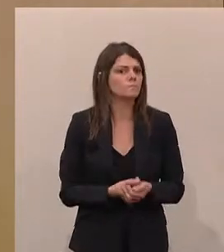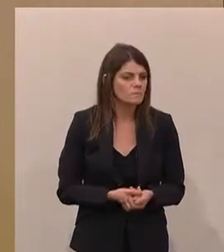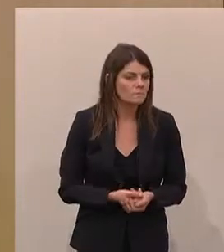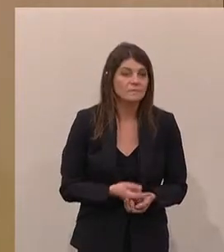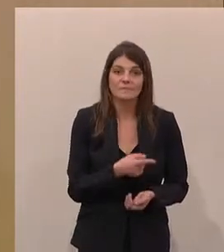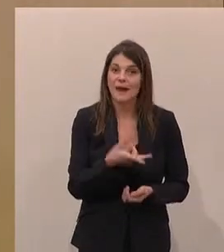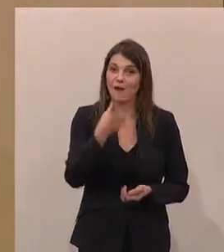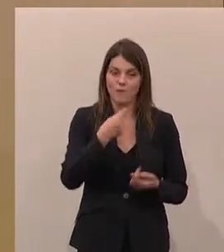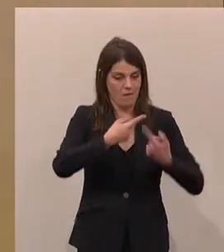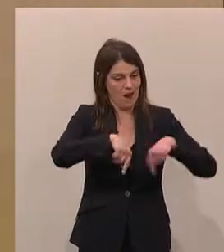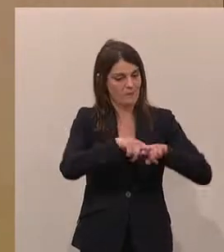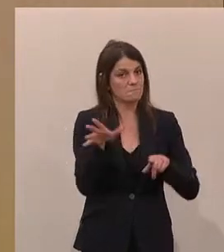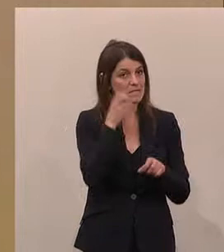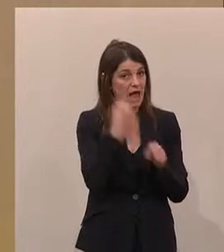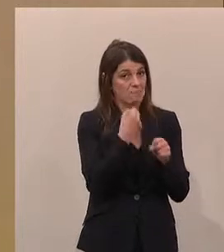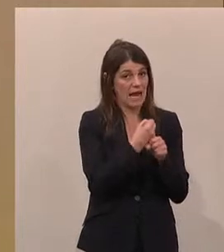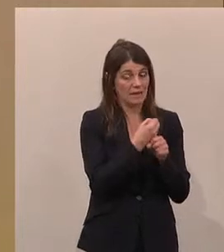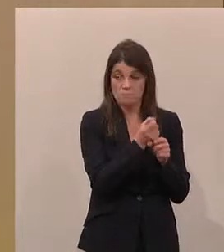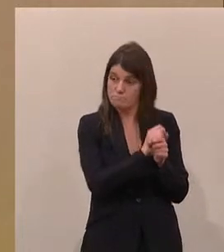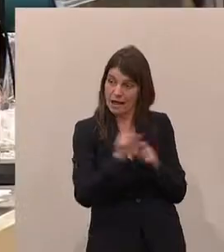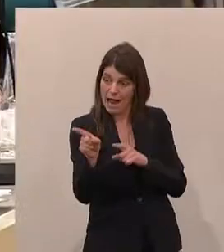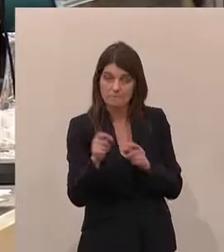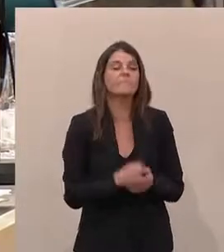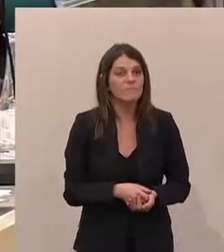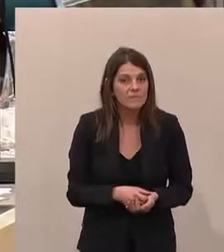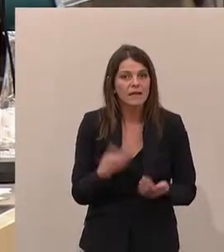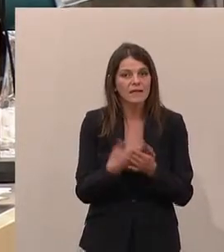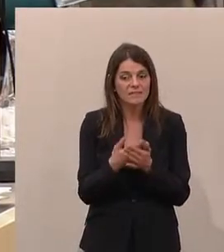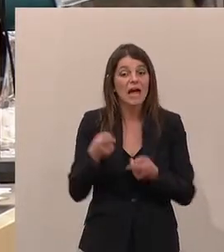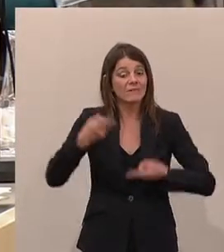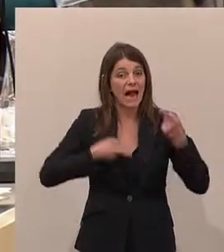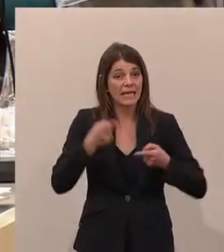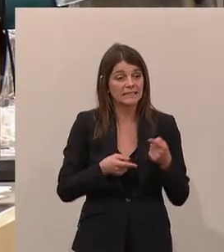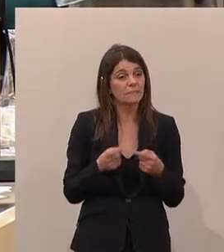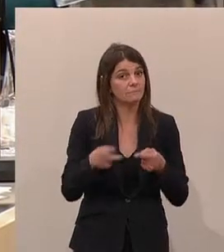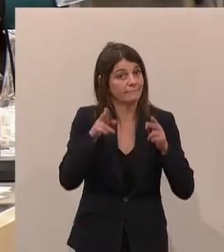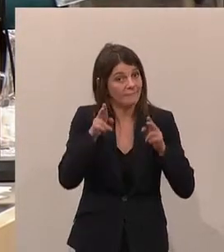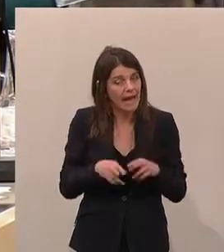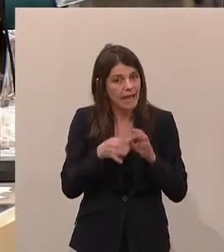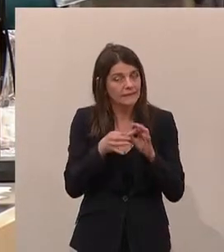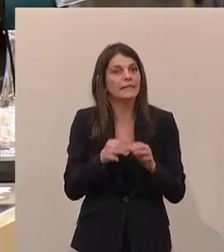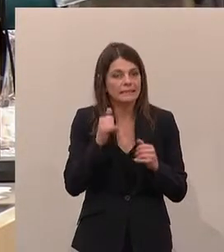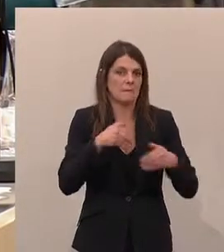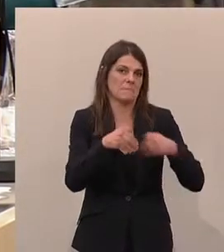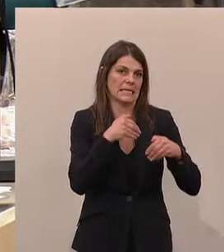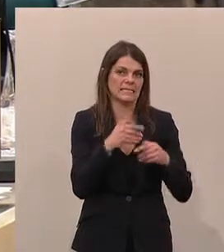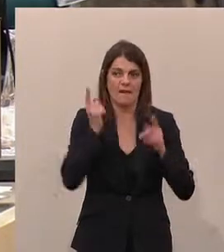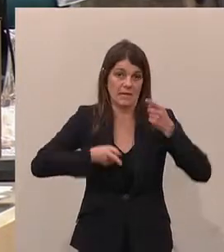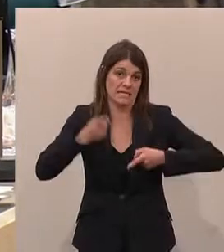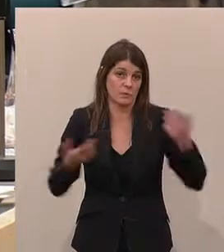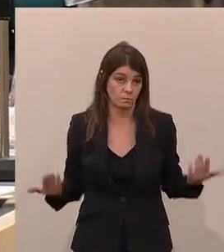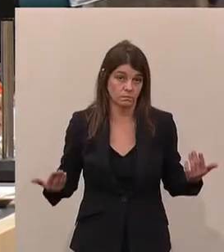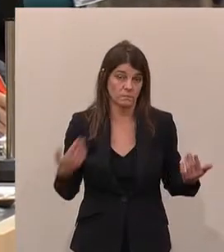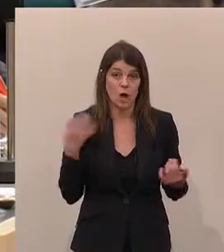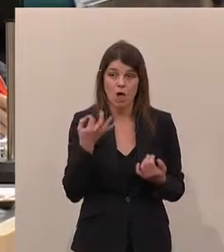weil diese Weisung von einem Kabinettsmitarbeiter erteilt worden ist, ist diese Weisung rechtlich eine Ministerweisung. Ich habe heute